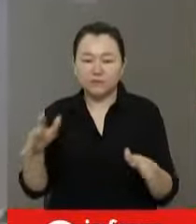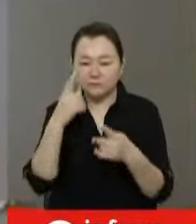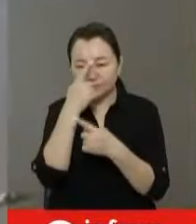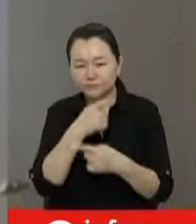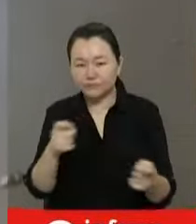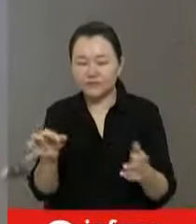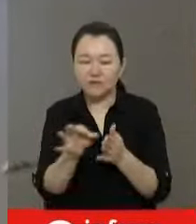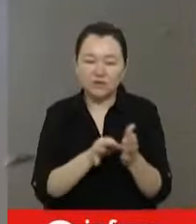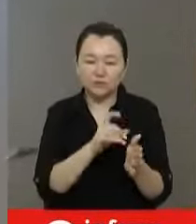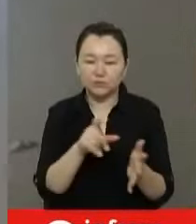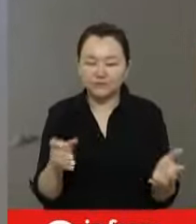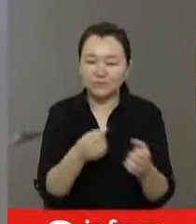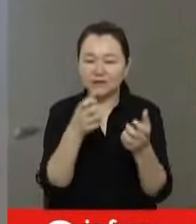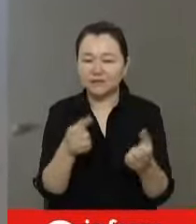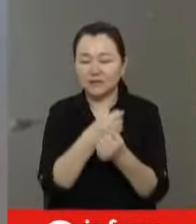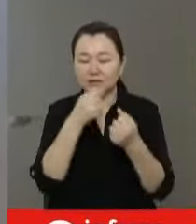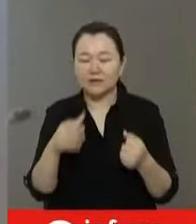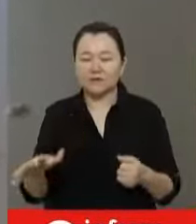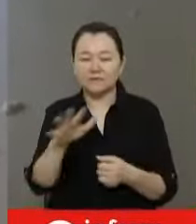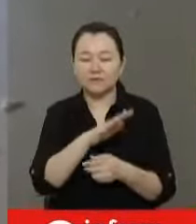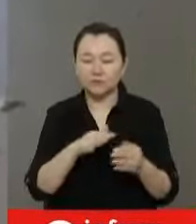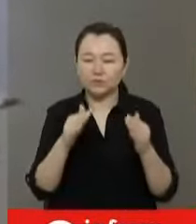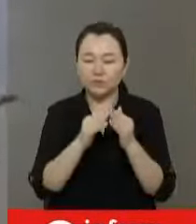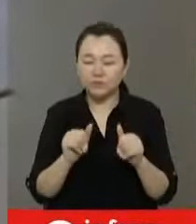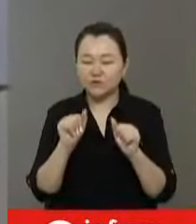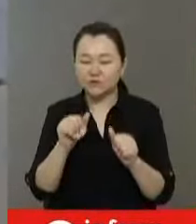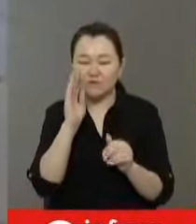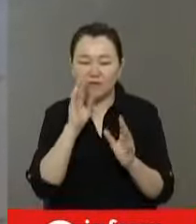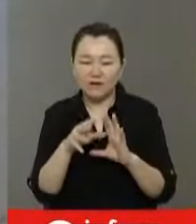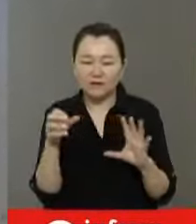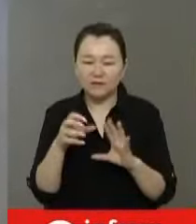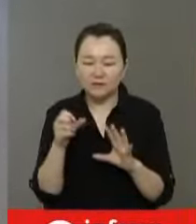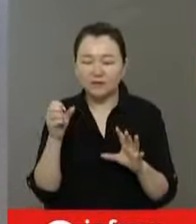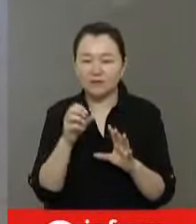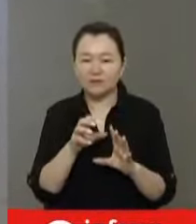Адамдарды эвакуациялау және нысандар мен үйлерді қорғау су сору жұмыстары жүргізіліп жатыр.